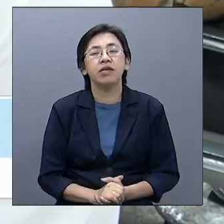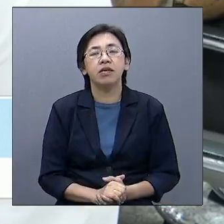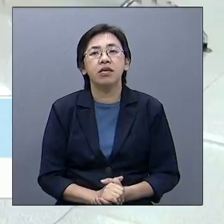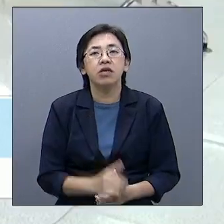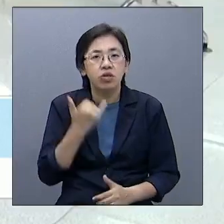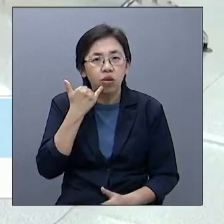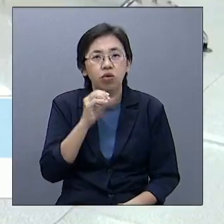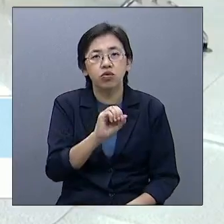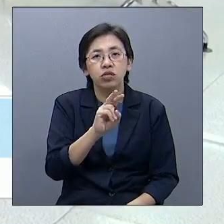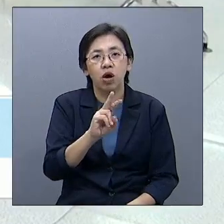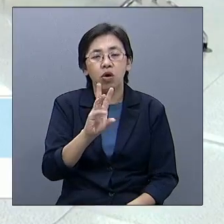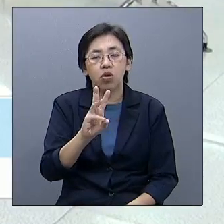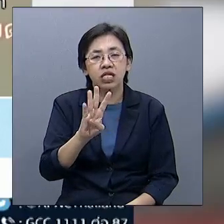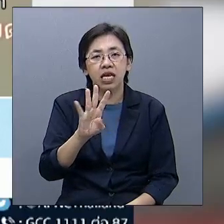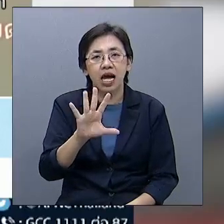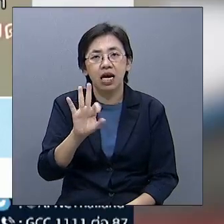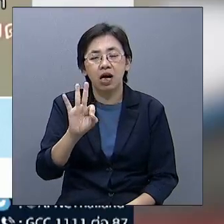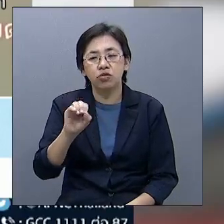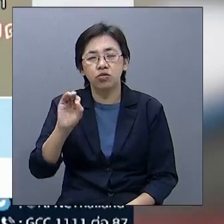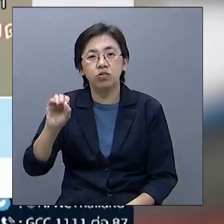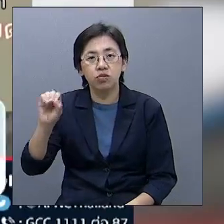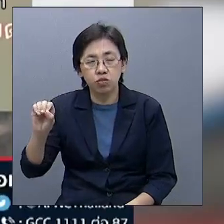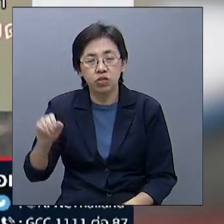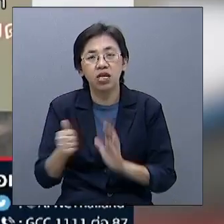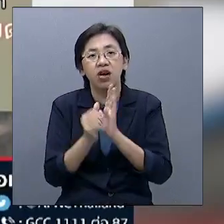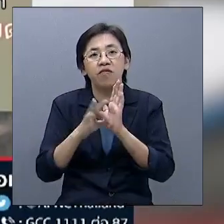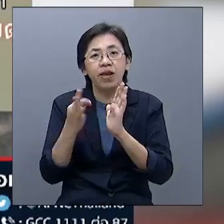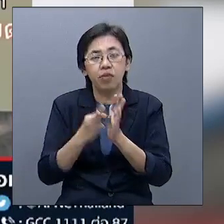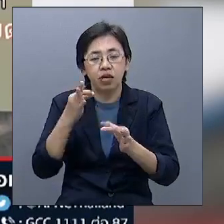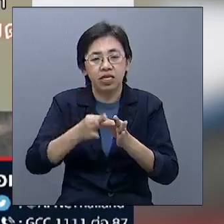02 645 9000 Facebook Fanpage ธนาคารอาคารสงเคราะห์ครับ